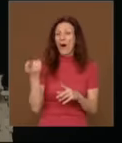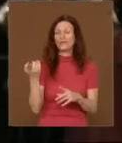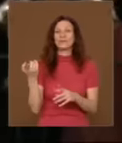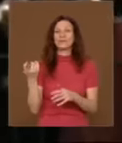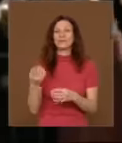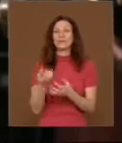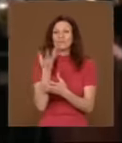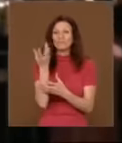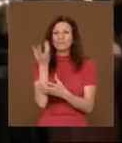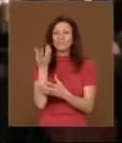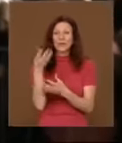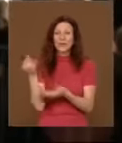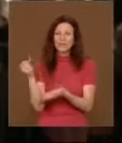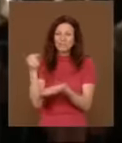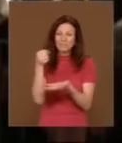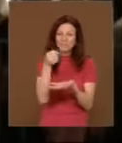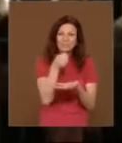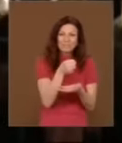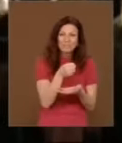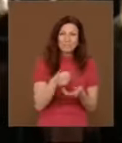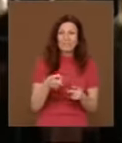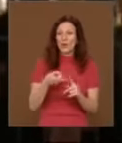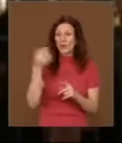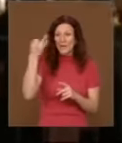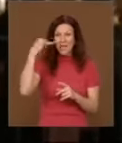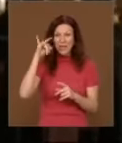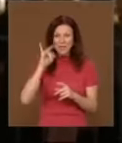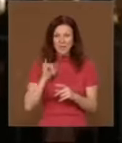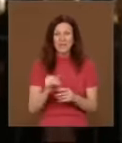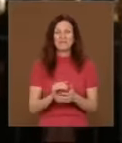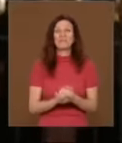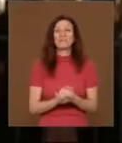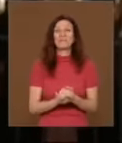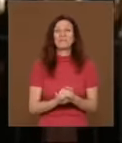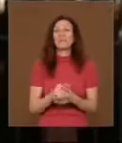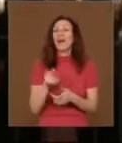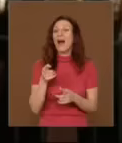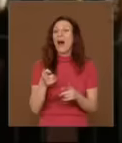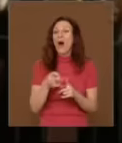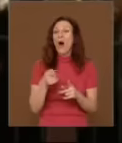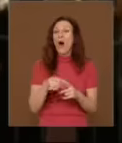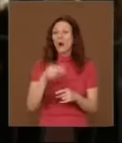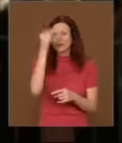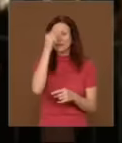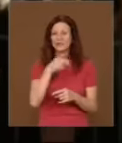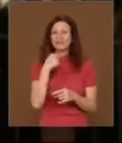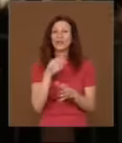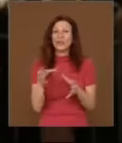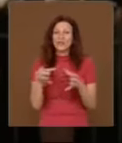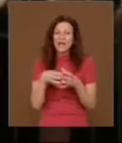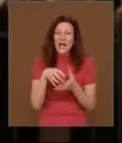с правителствения самолет от Йерусалим от църковна